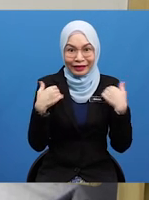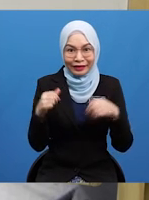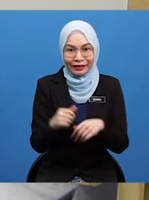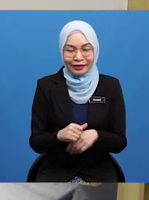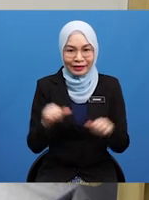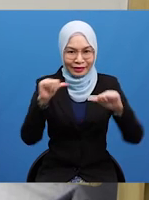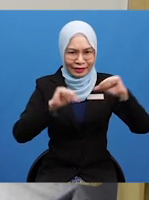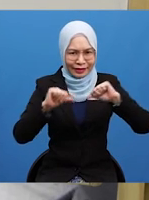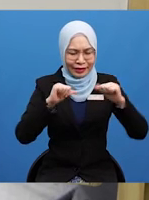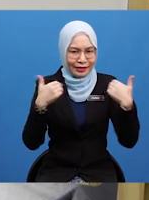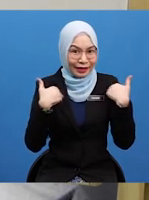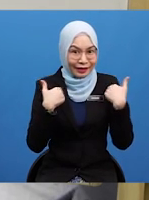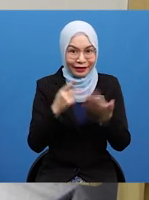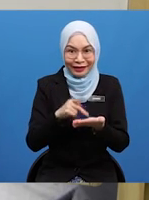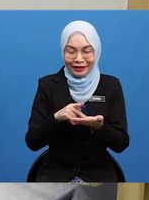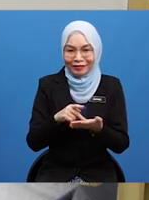Mestilah ada.